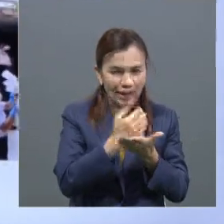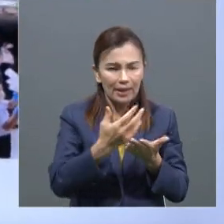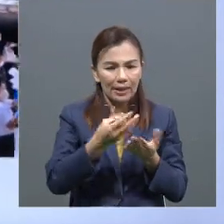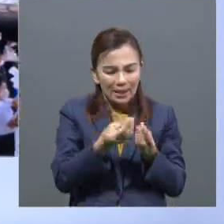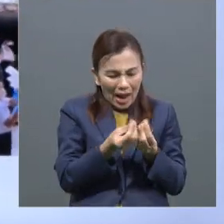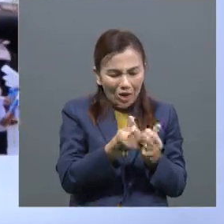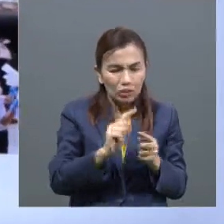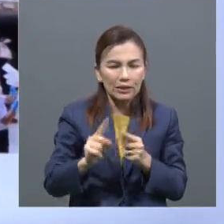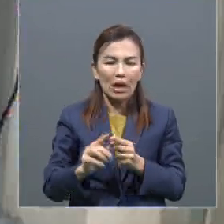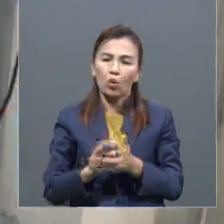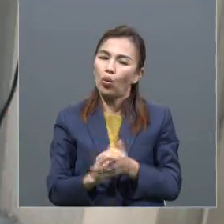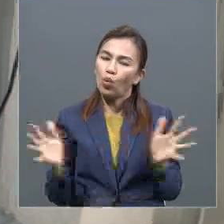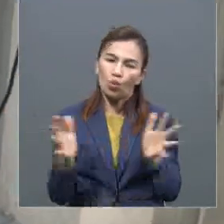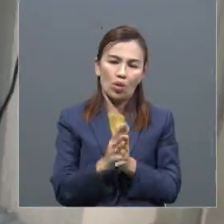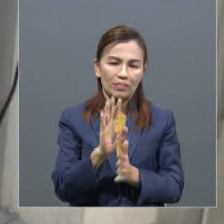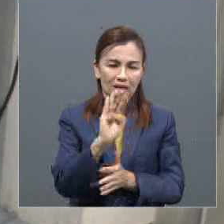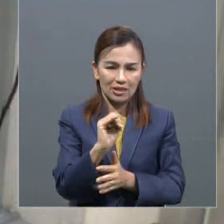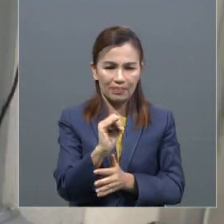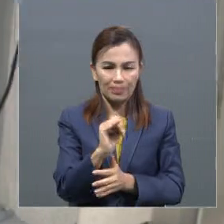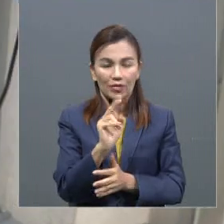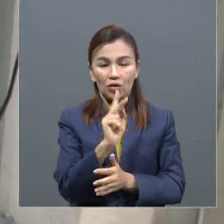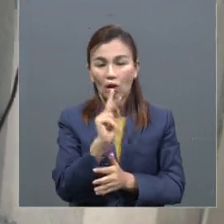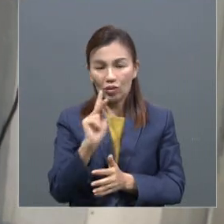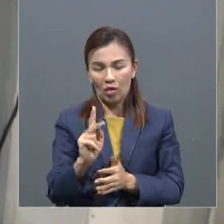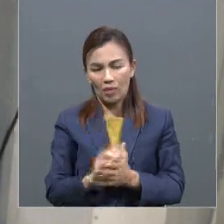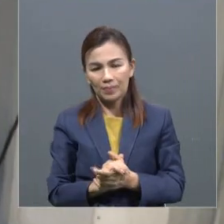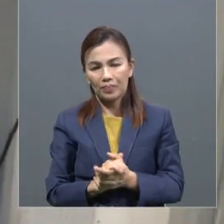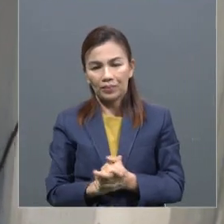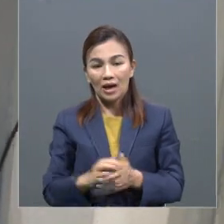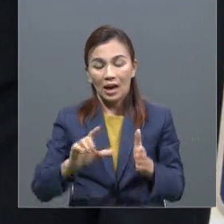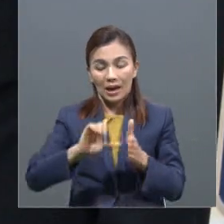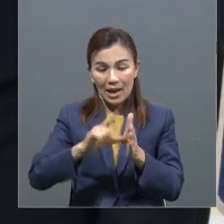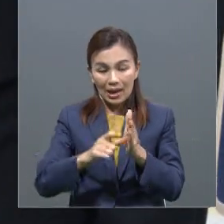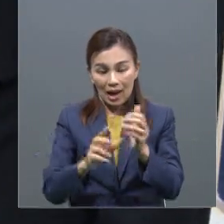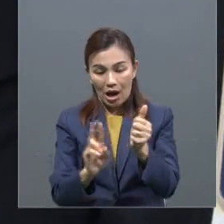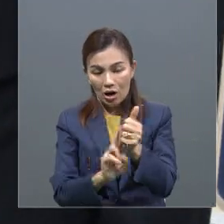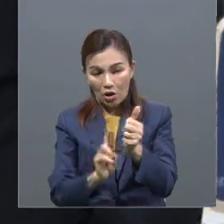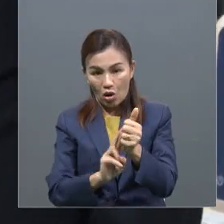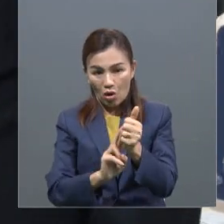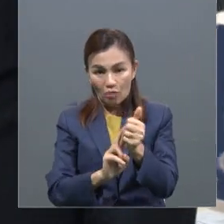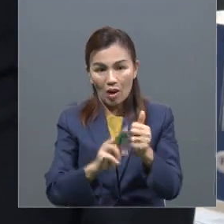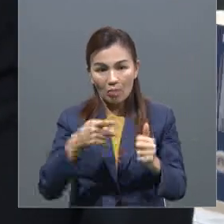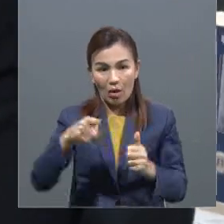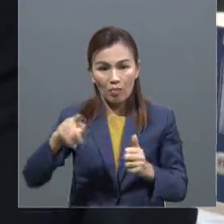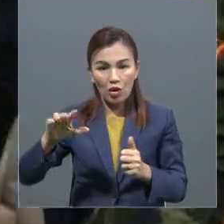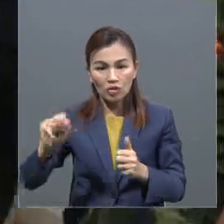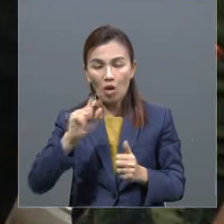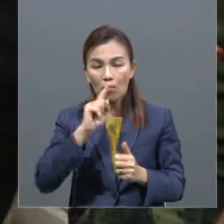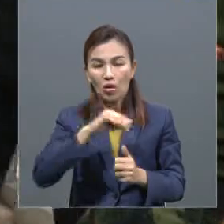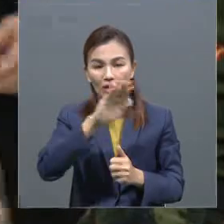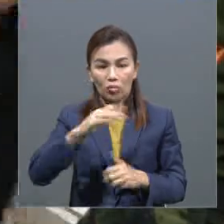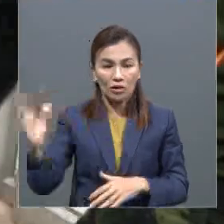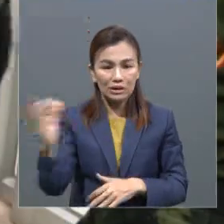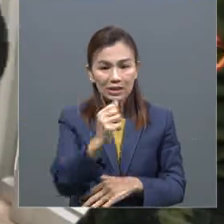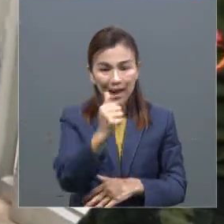อีกรวมกว่า 40กกค่ะทางรรองเลขาธิการปปสบอกว่ายาเสพติดที่ยึดได้ส่วนใหญ่มาจาก